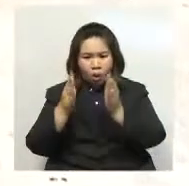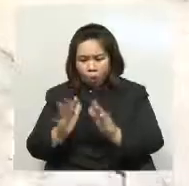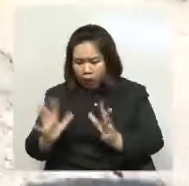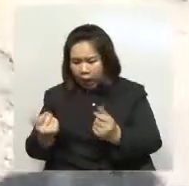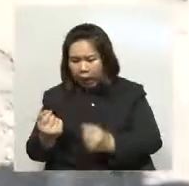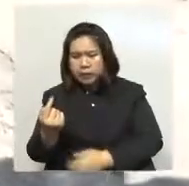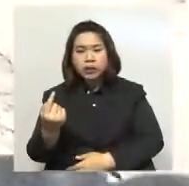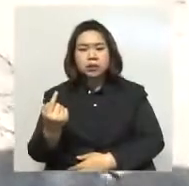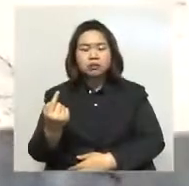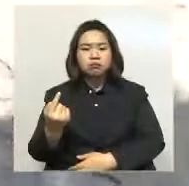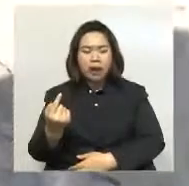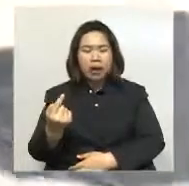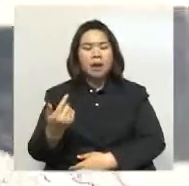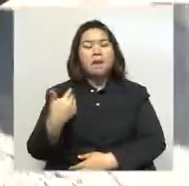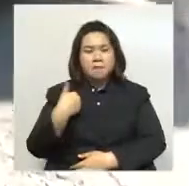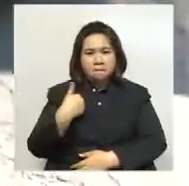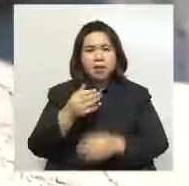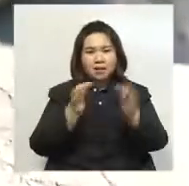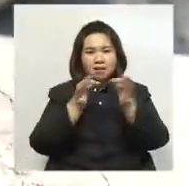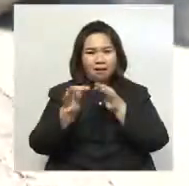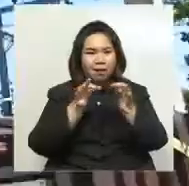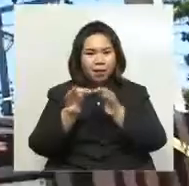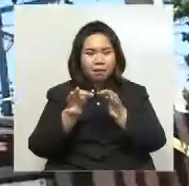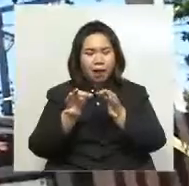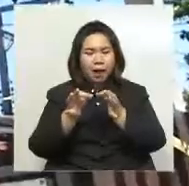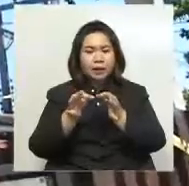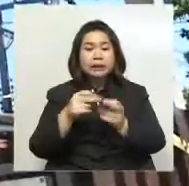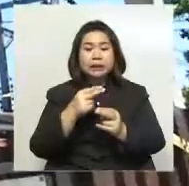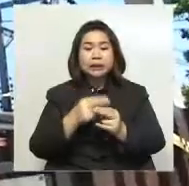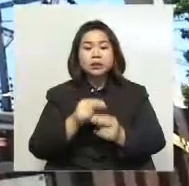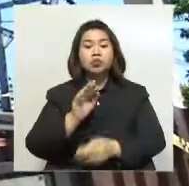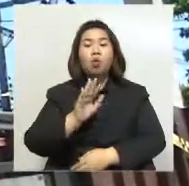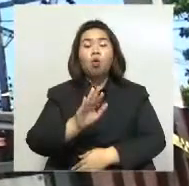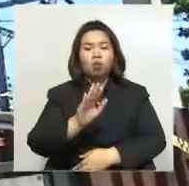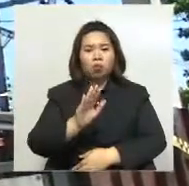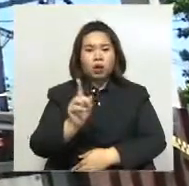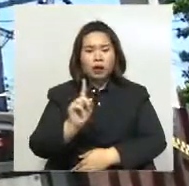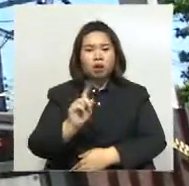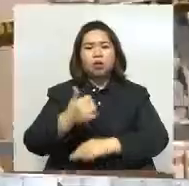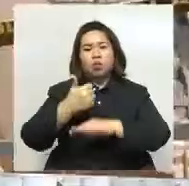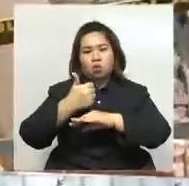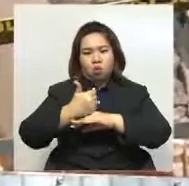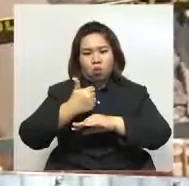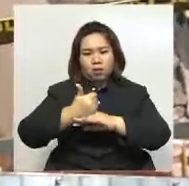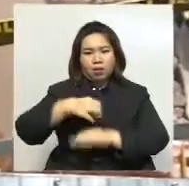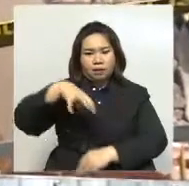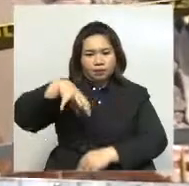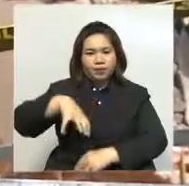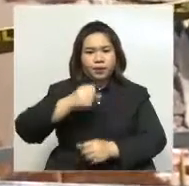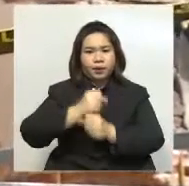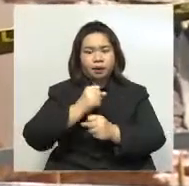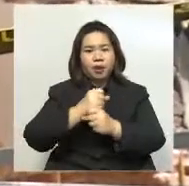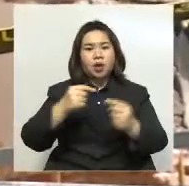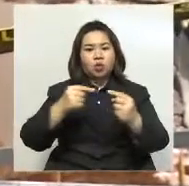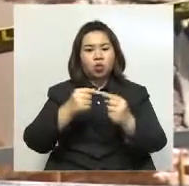ายไป1คนเรื่องนี้มีการชี้แจงจากนายณัฐพงศ์มีโภคกิจนะเป็นผู้อำนวยการสำนักงานเข